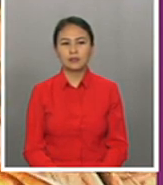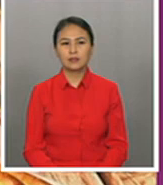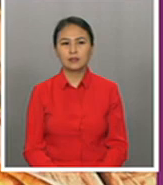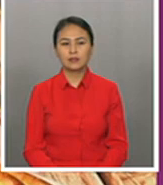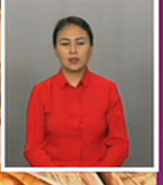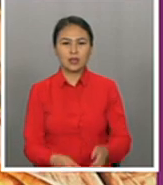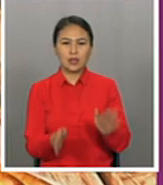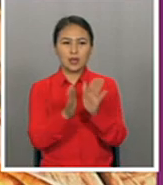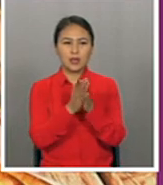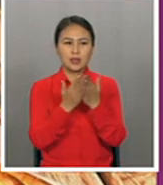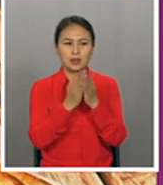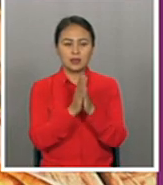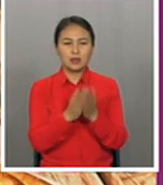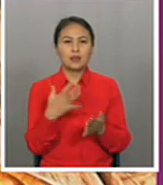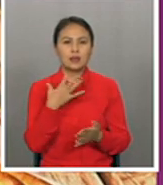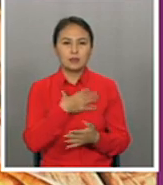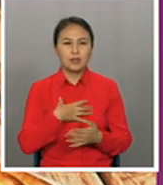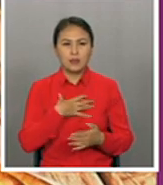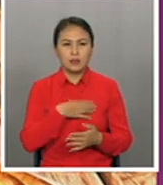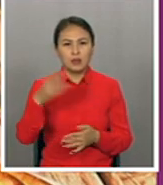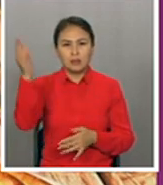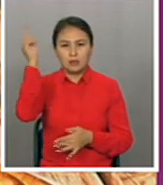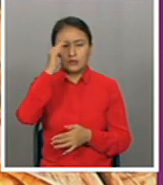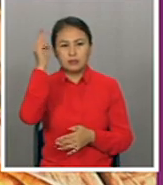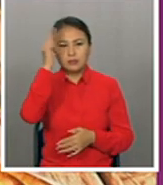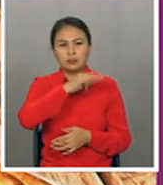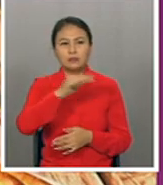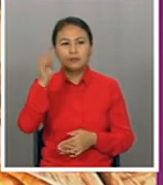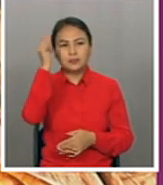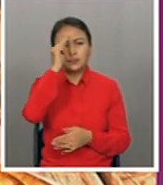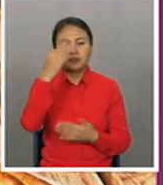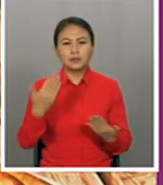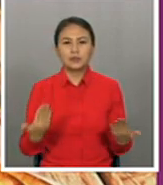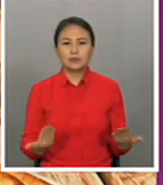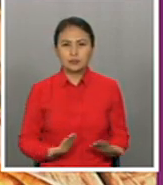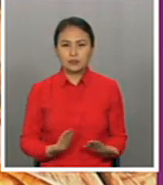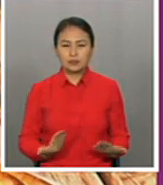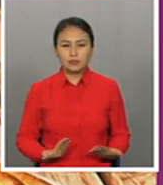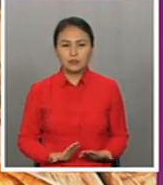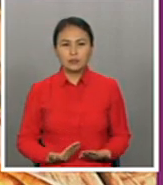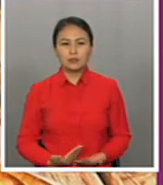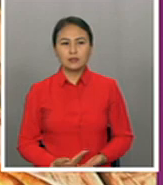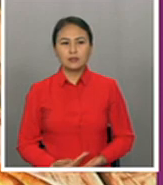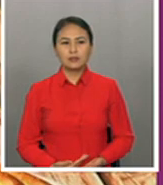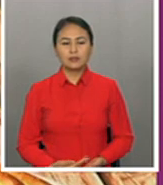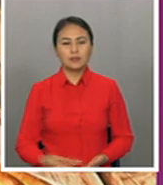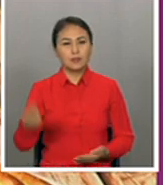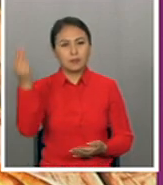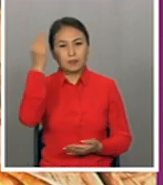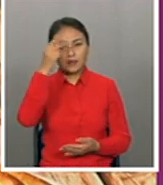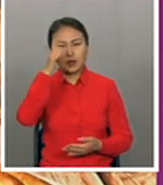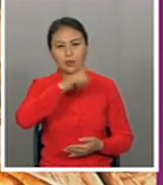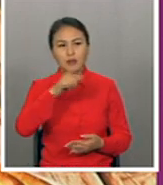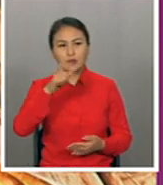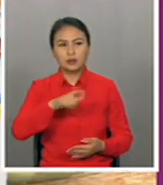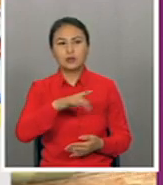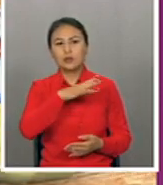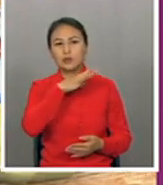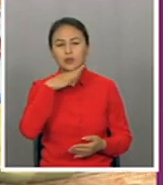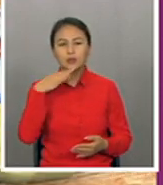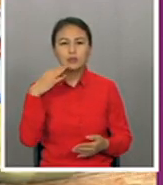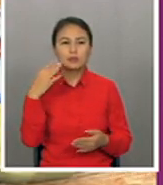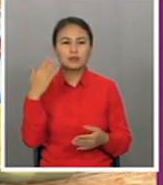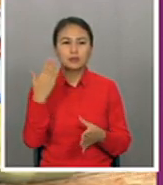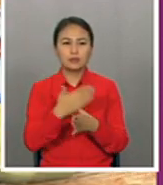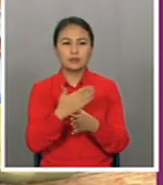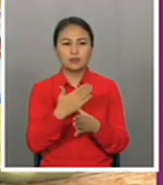Кітап білім бұлағы. Білім өмір шырағы. Білімдіге нұр жауар.